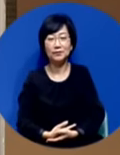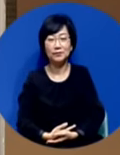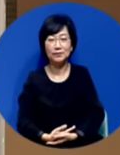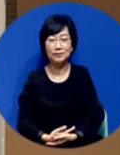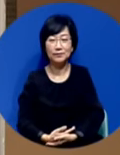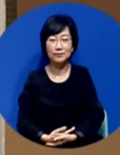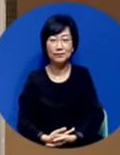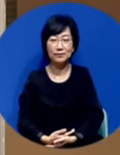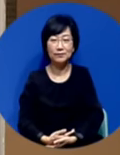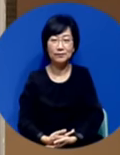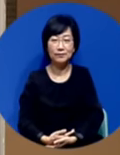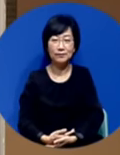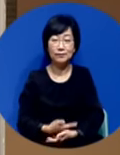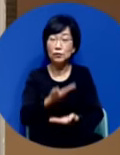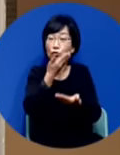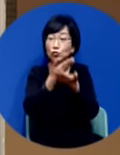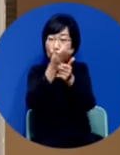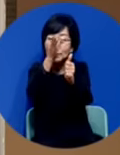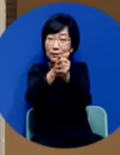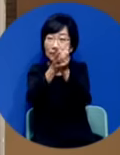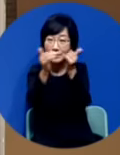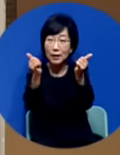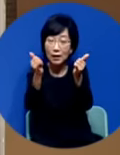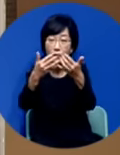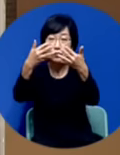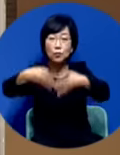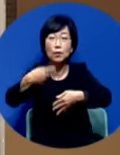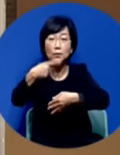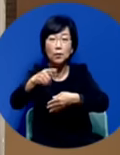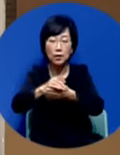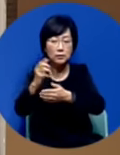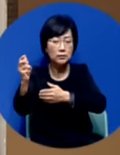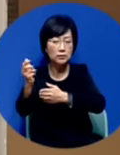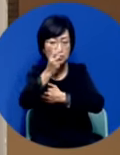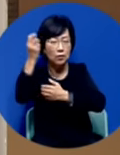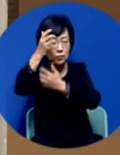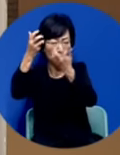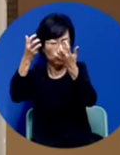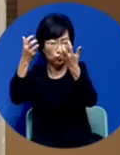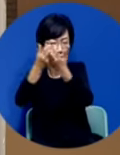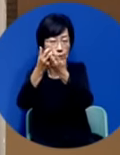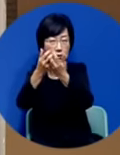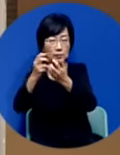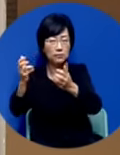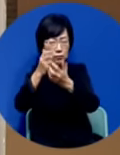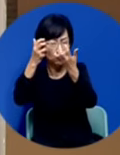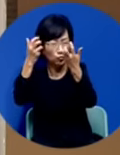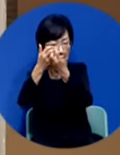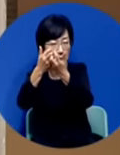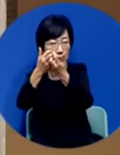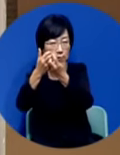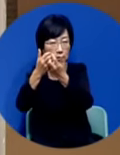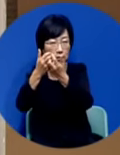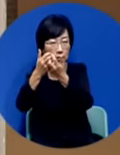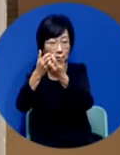而且呢，这圣灵呢降临在这些统治者身上，也降临在腓力身上。 중직자 세우는 조건 가운데 성령 충만 나왔어요. 이 말은 이 축복을 말해요.